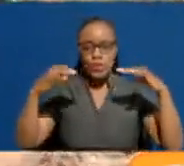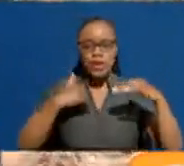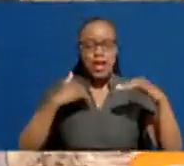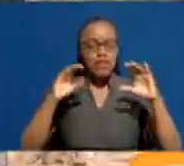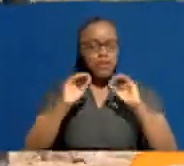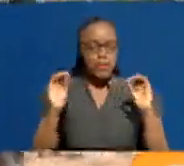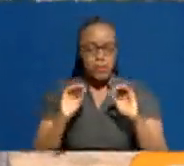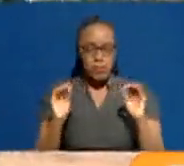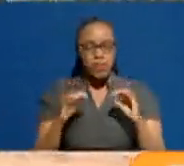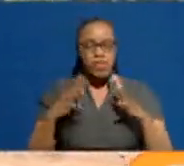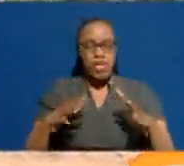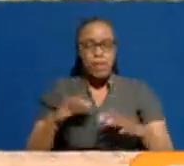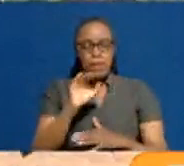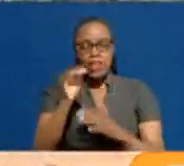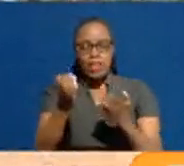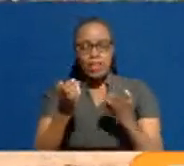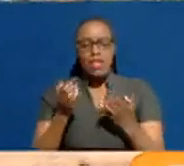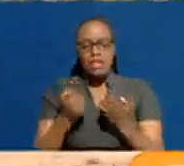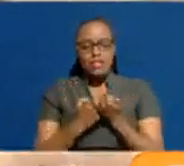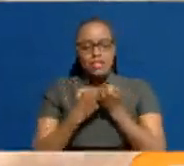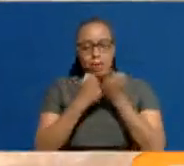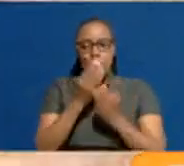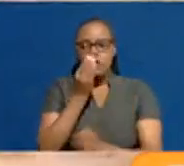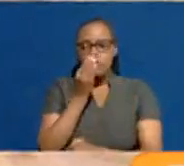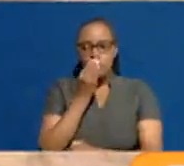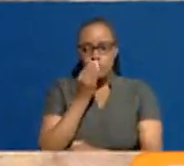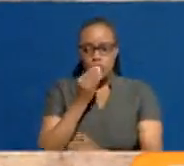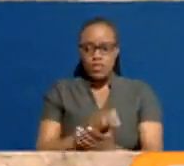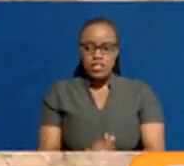hazitanyesha. Wakazi hawa wanahitaji chakula cha msaada kwa dharura.